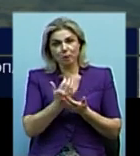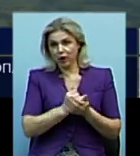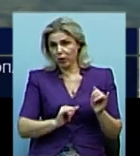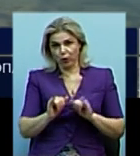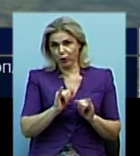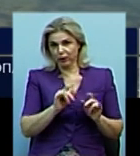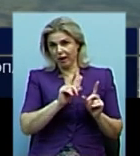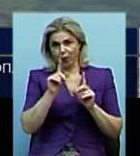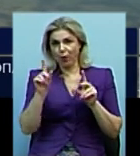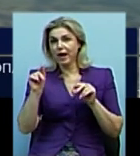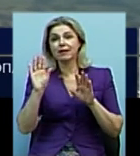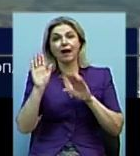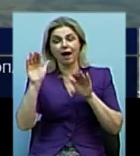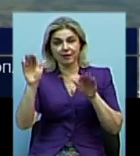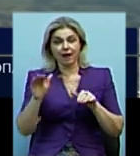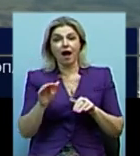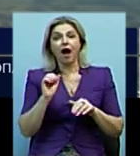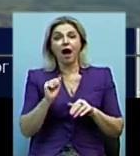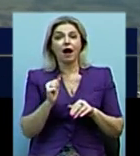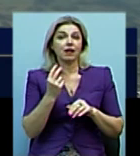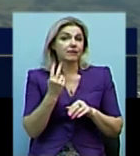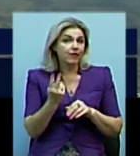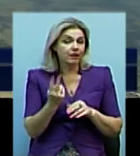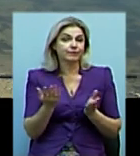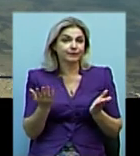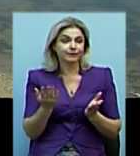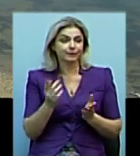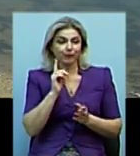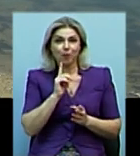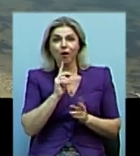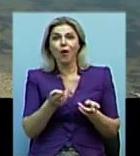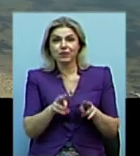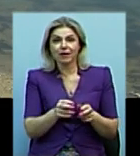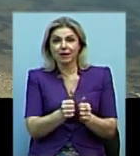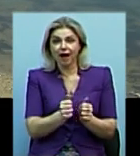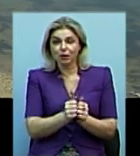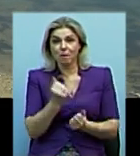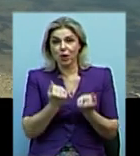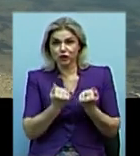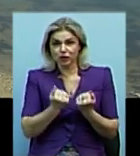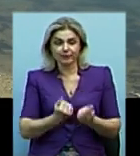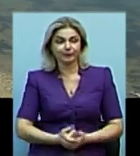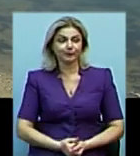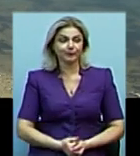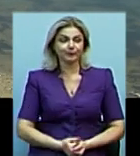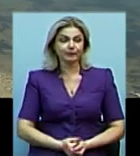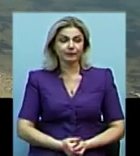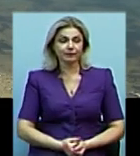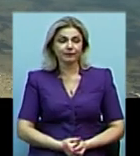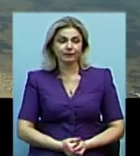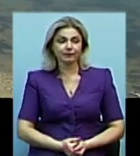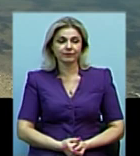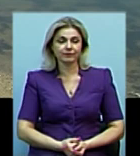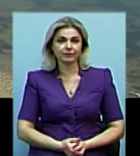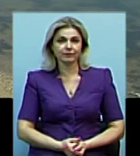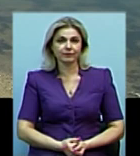Взагалі полетіло 4 птиці. Але дві з них чомусь вирішили від нас не віддалятися, а приземлилися біля машини і не збиралися нікуди